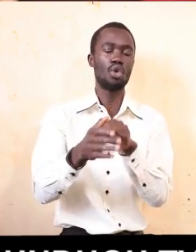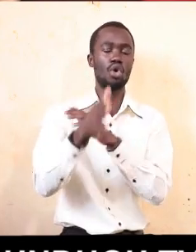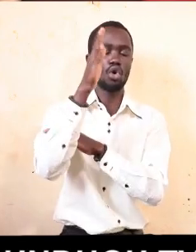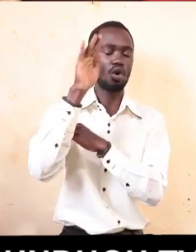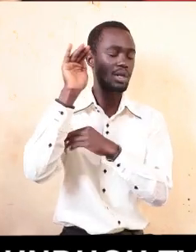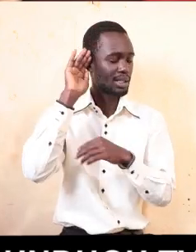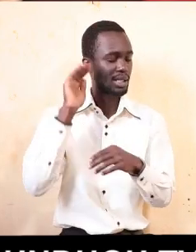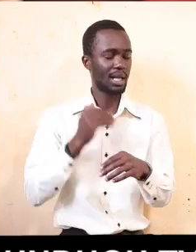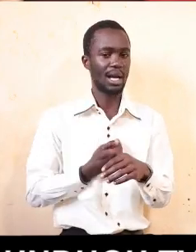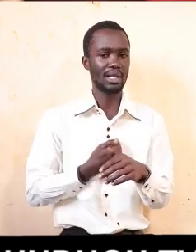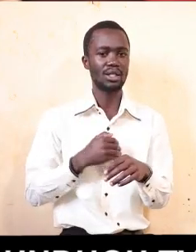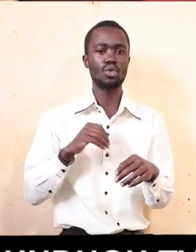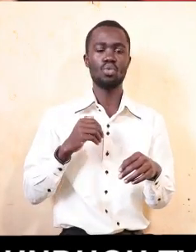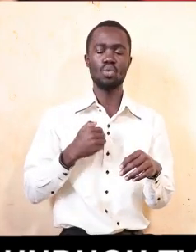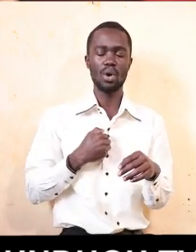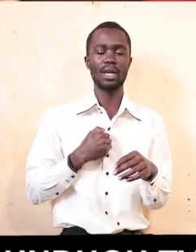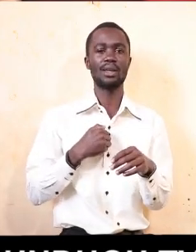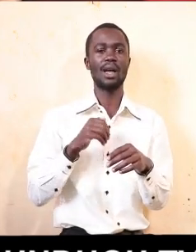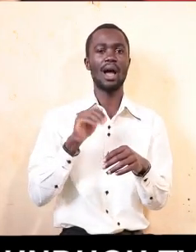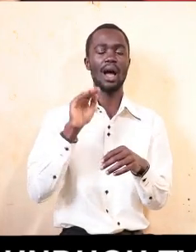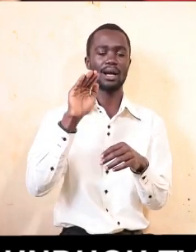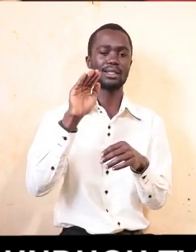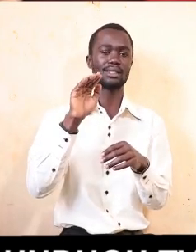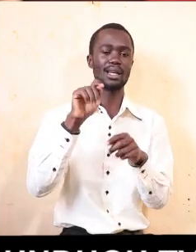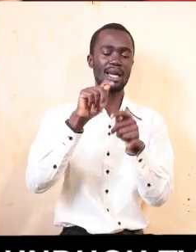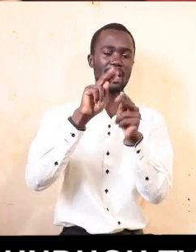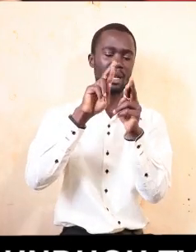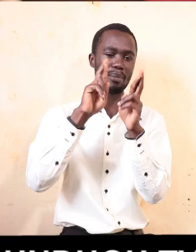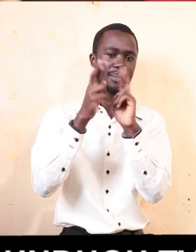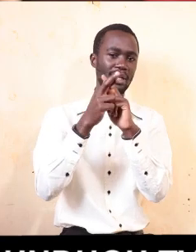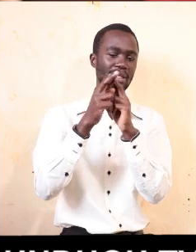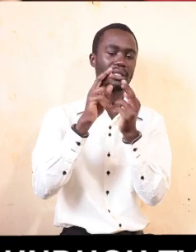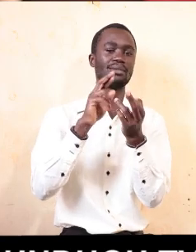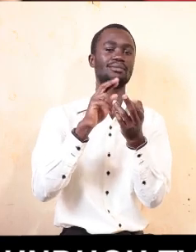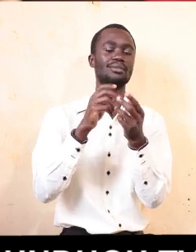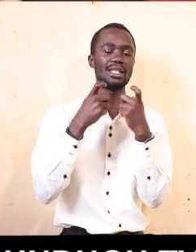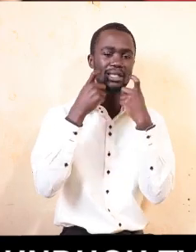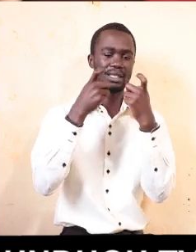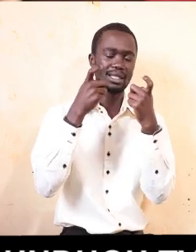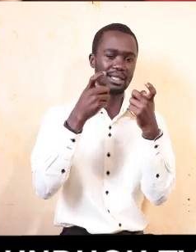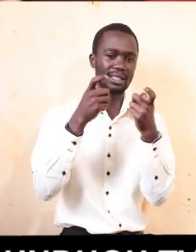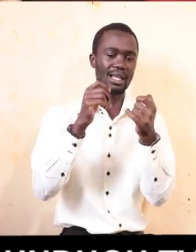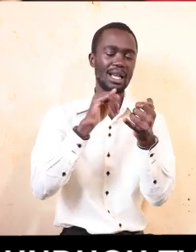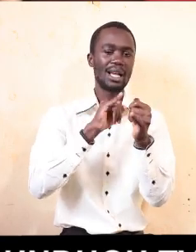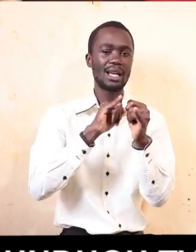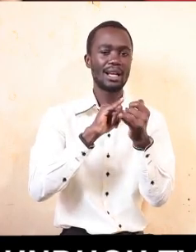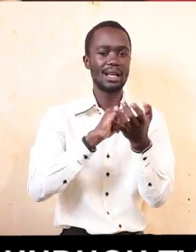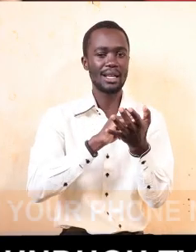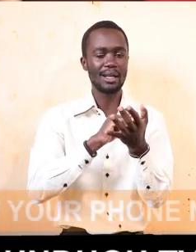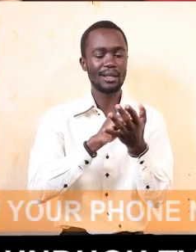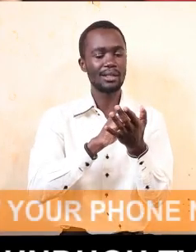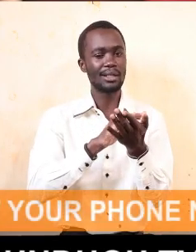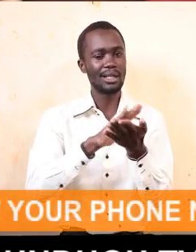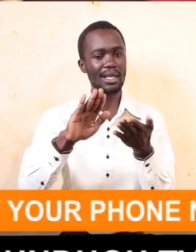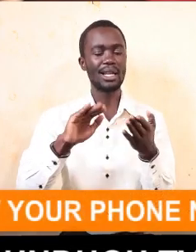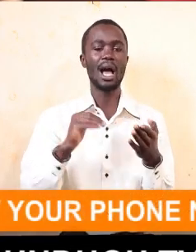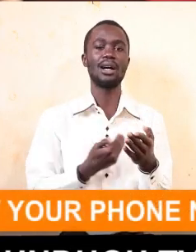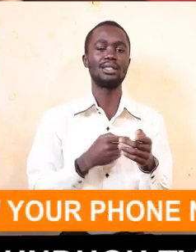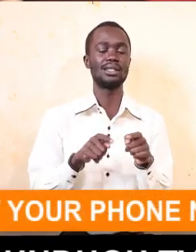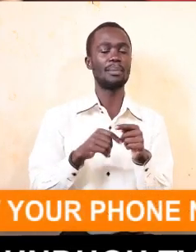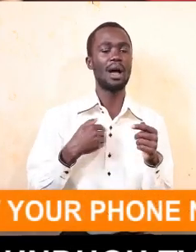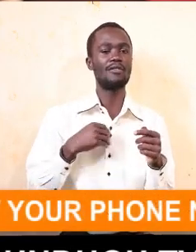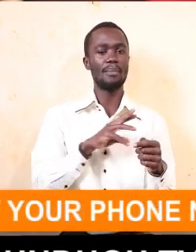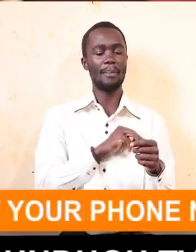utusikie. Tuungama dhambi zetu mikononi mwako, uweze kutusafi na uweze kutuhurumia katika